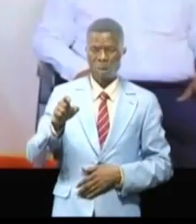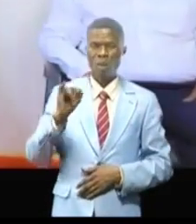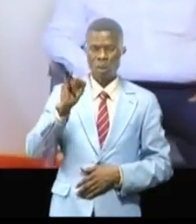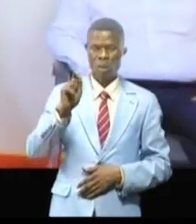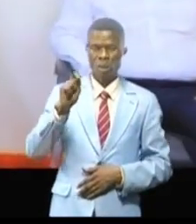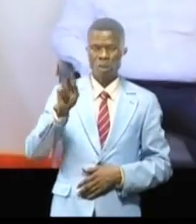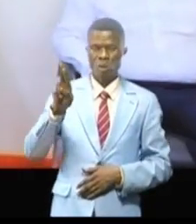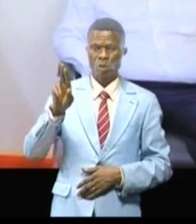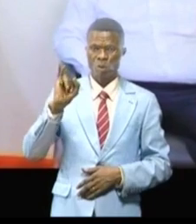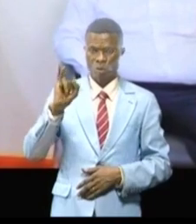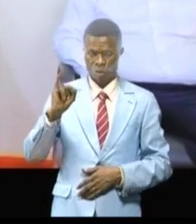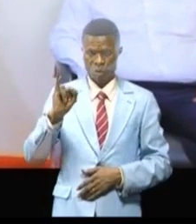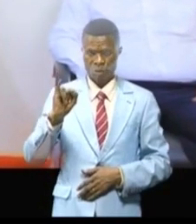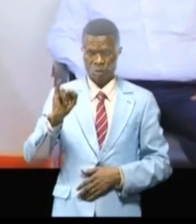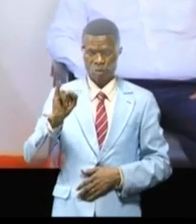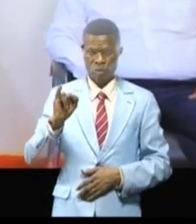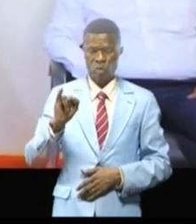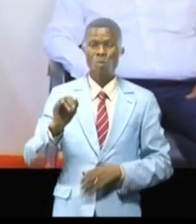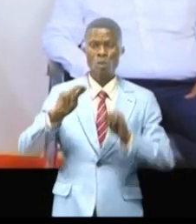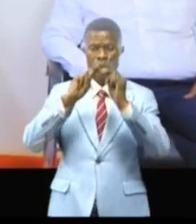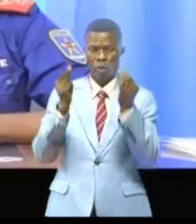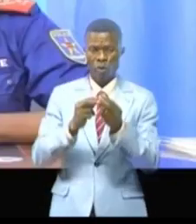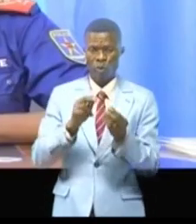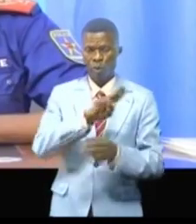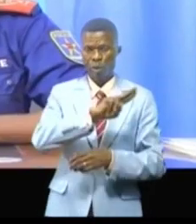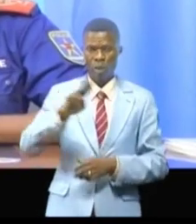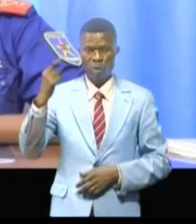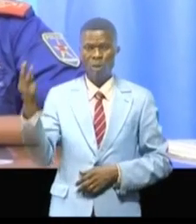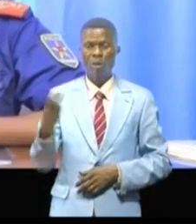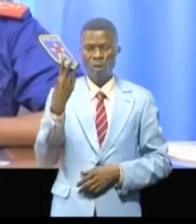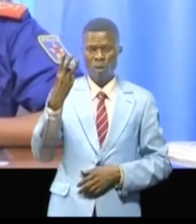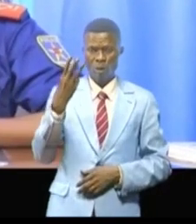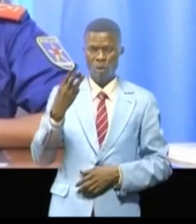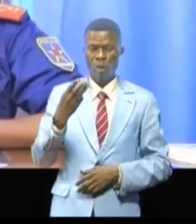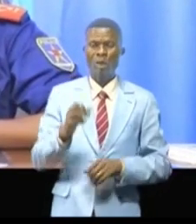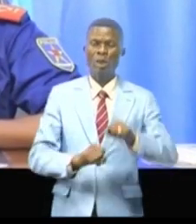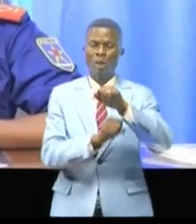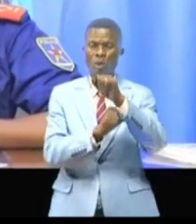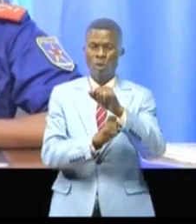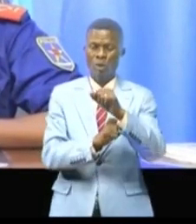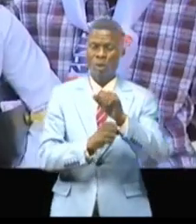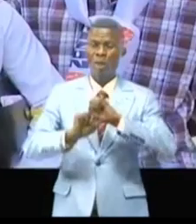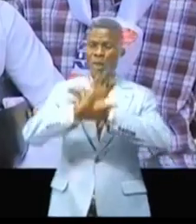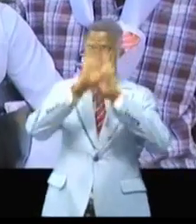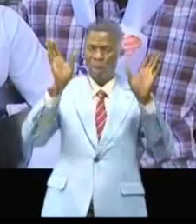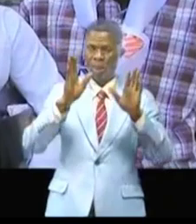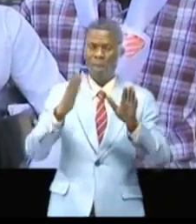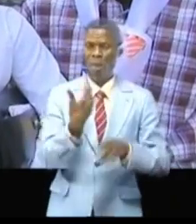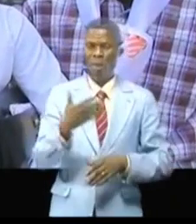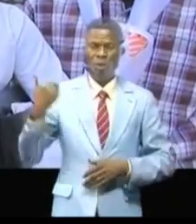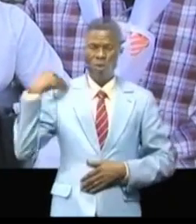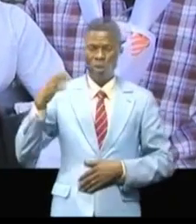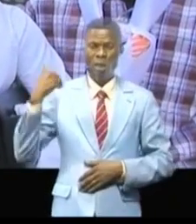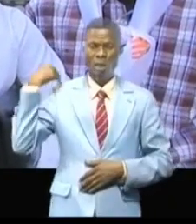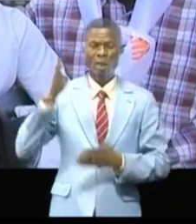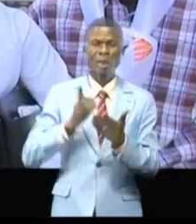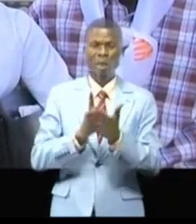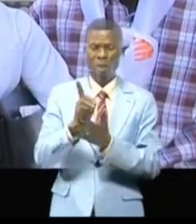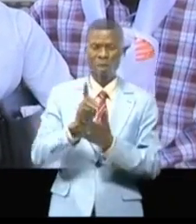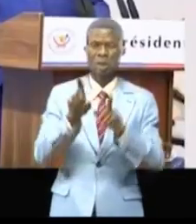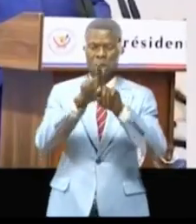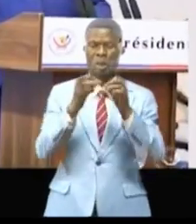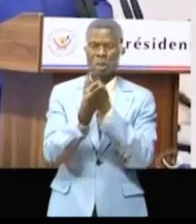RDC. Notons que Horizon 2023 prône la gestion transparente de la chose publique, l'état des droits et la